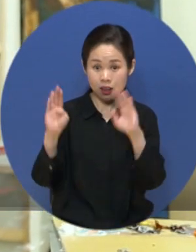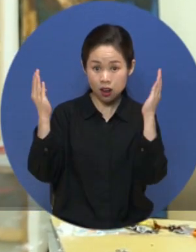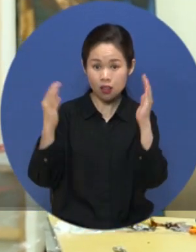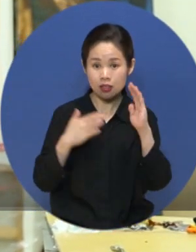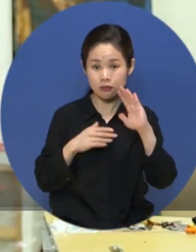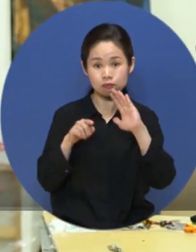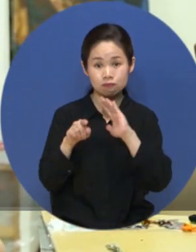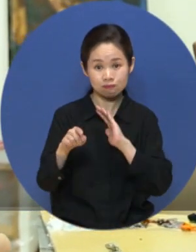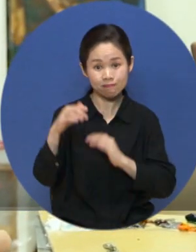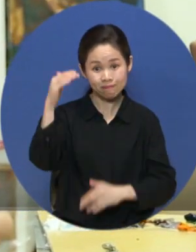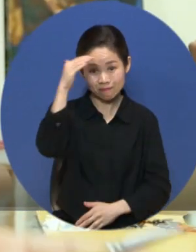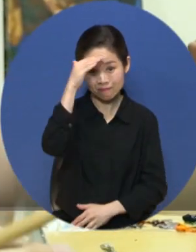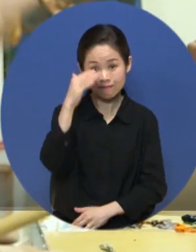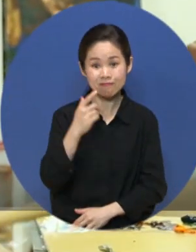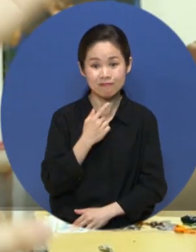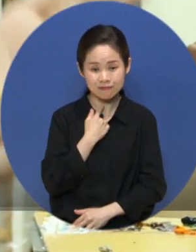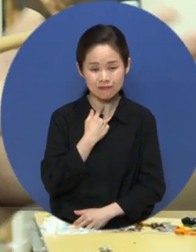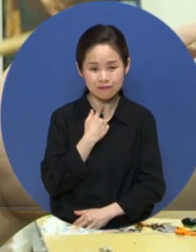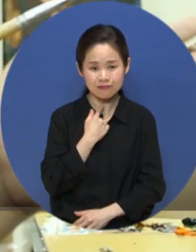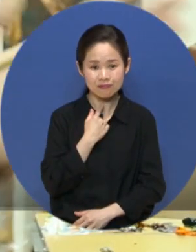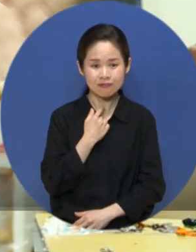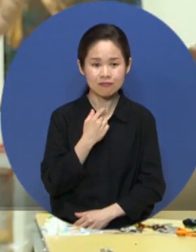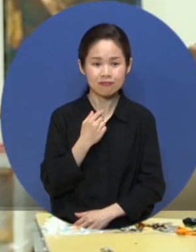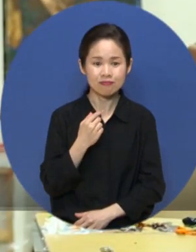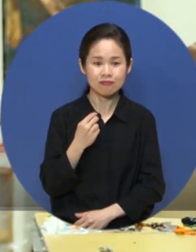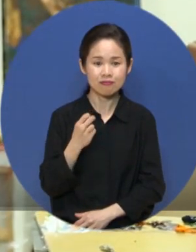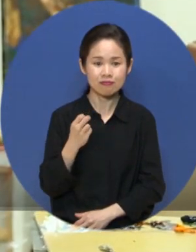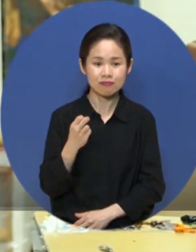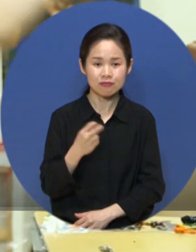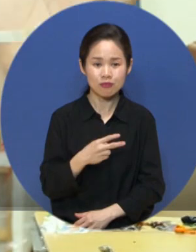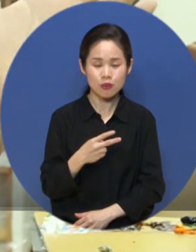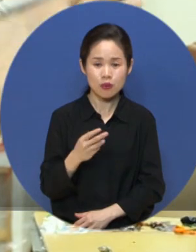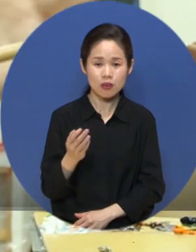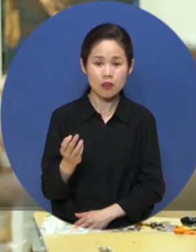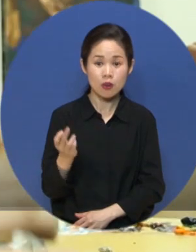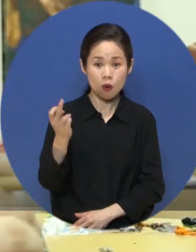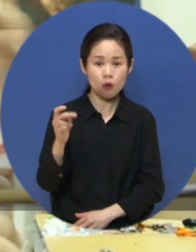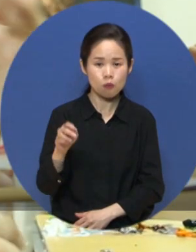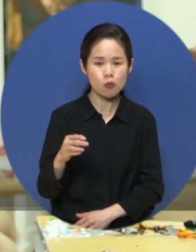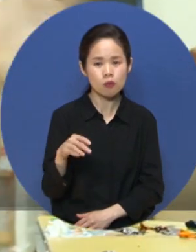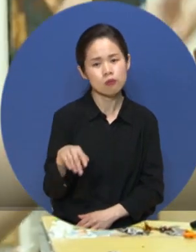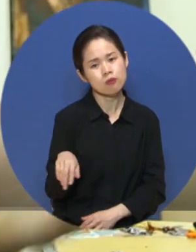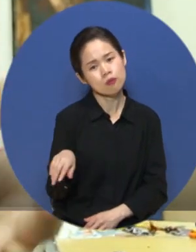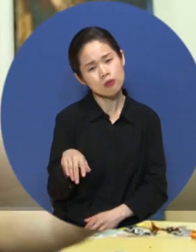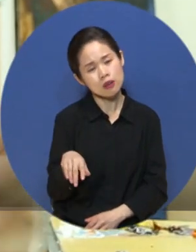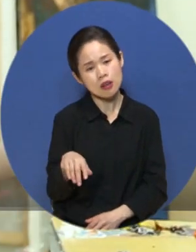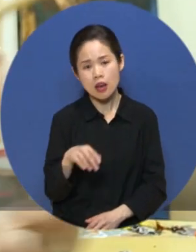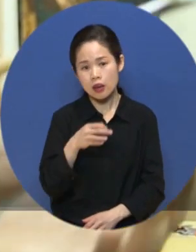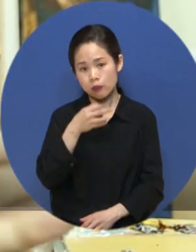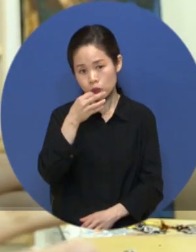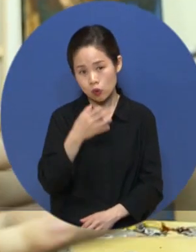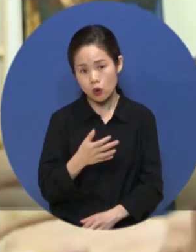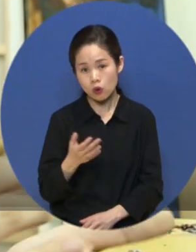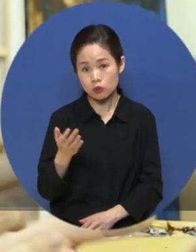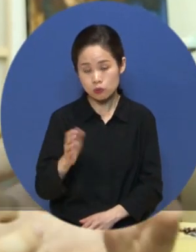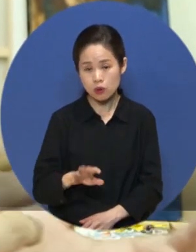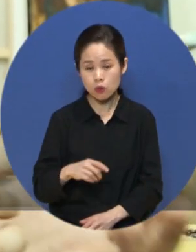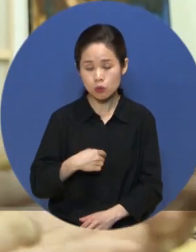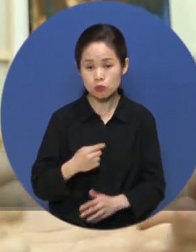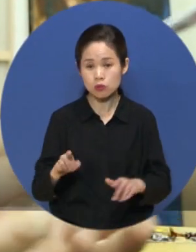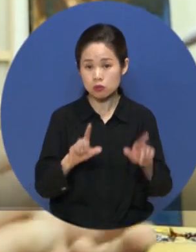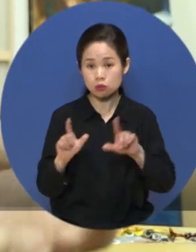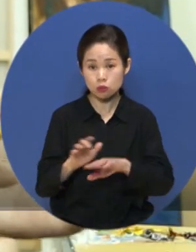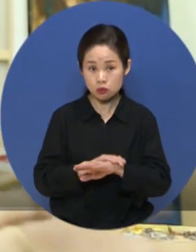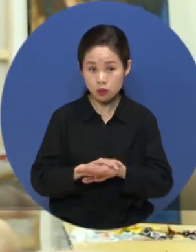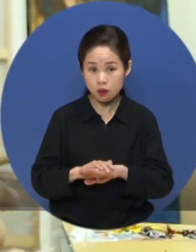그리고 형이 또 워낙 또 몸이 또 불편하지만 또 혼자서도 잘 이렇게 생활하는